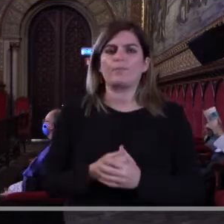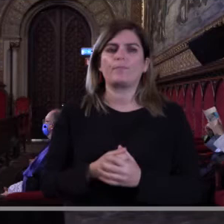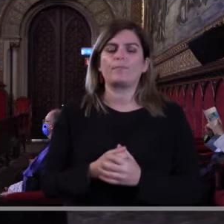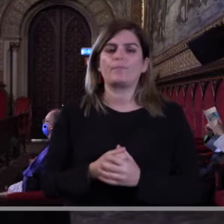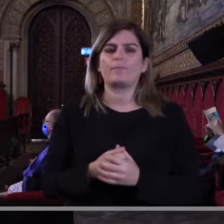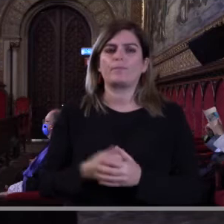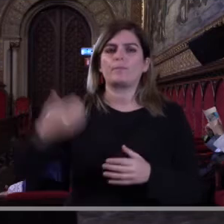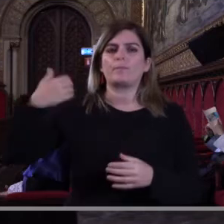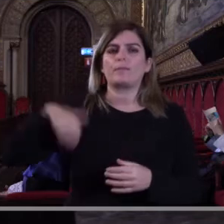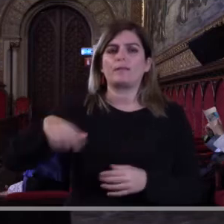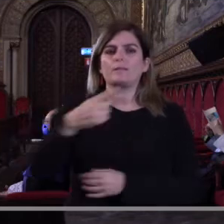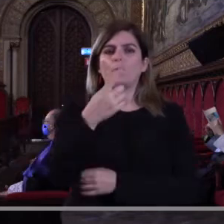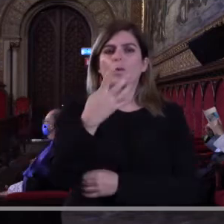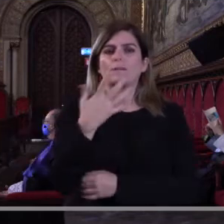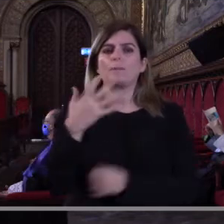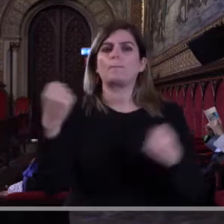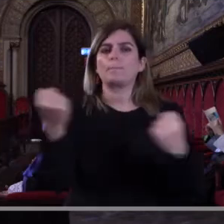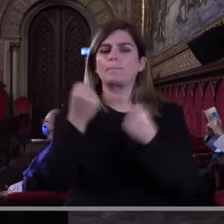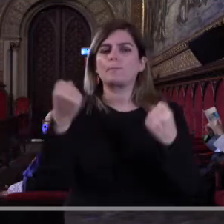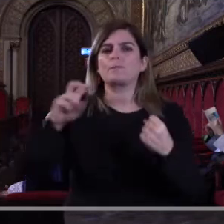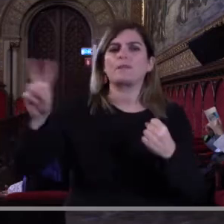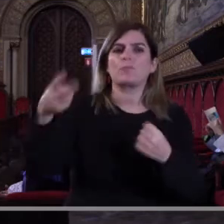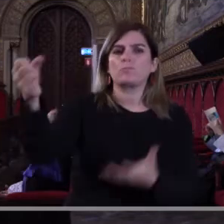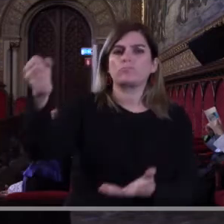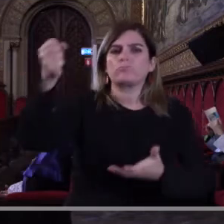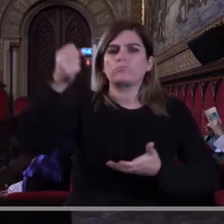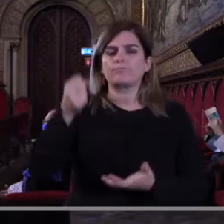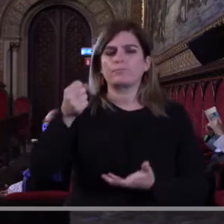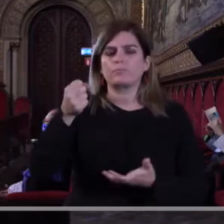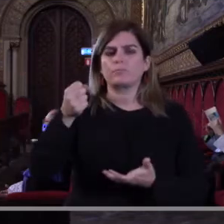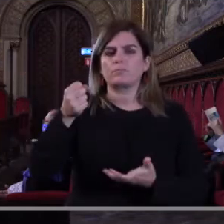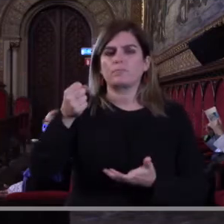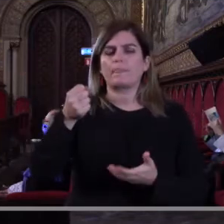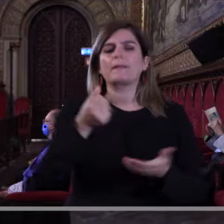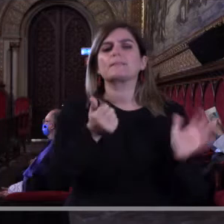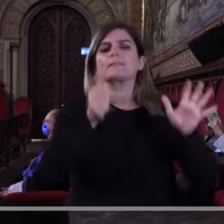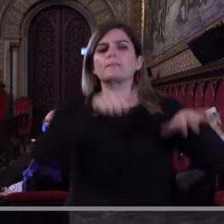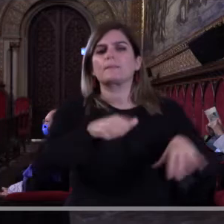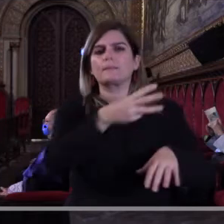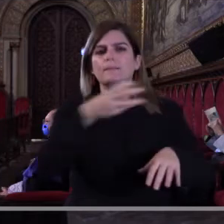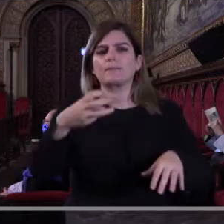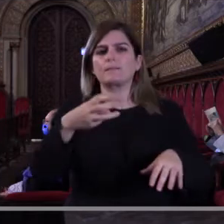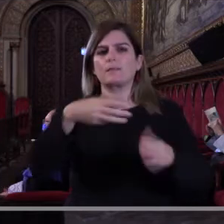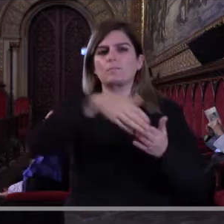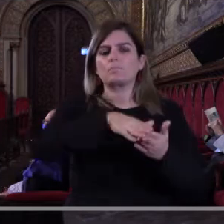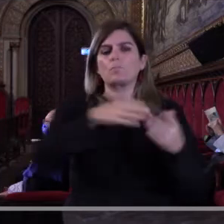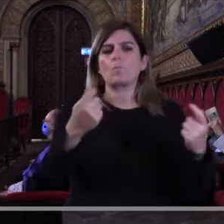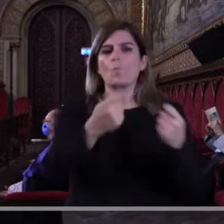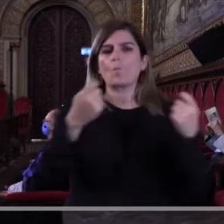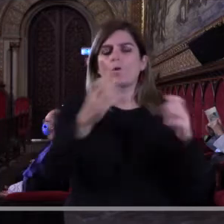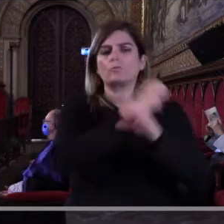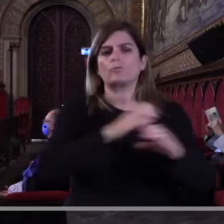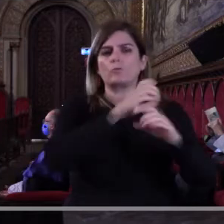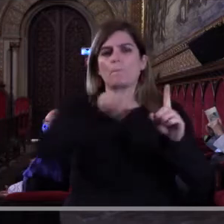Els més de 145 milions d'euros de fons captats, les més de 6.300 publicacions científiques i